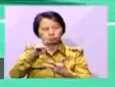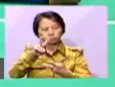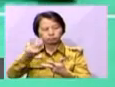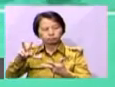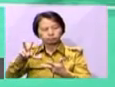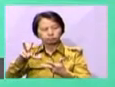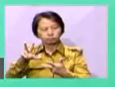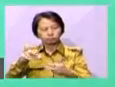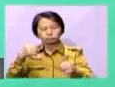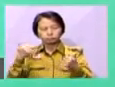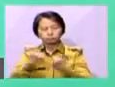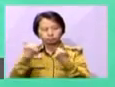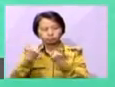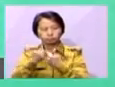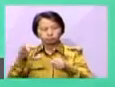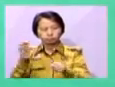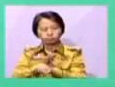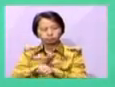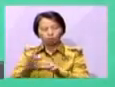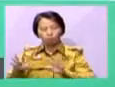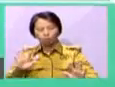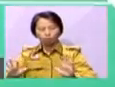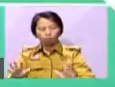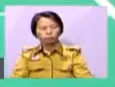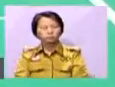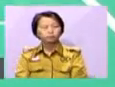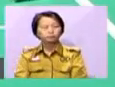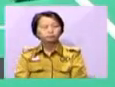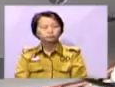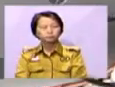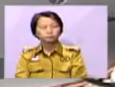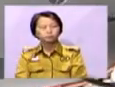22-20, perlawanan penuh dramatik.